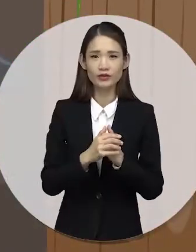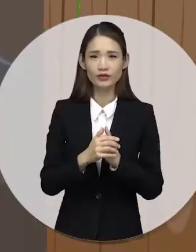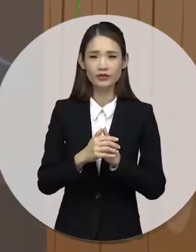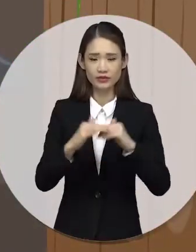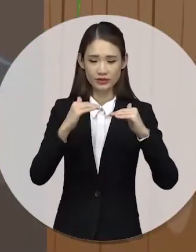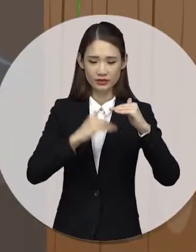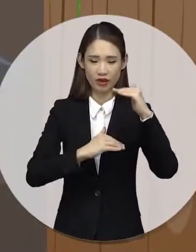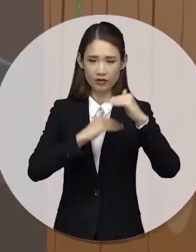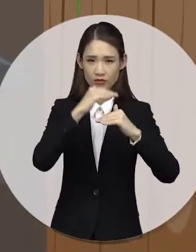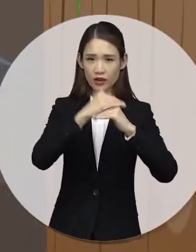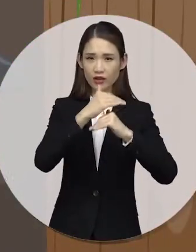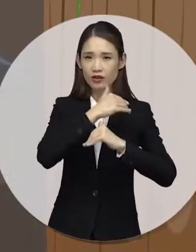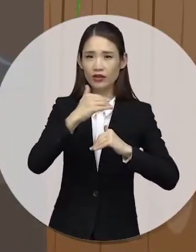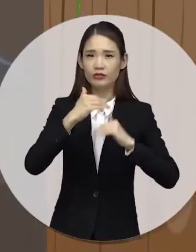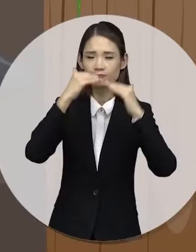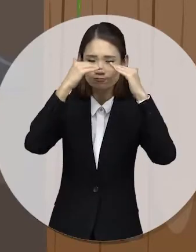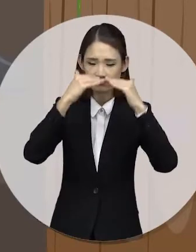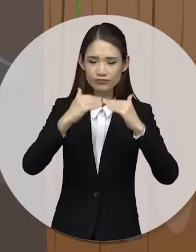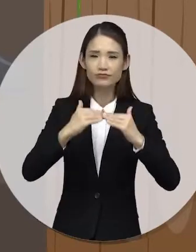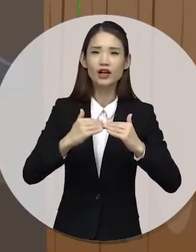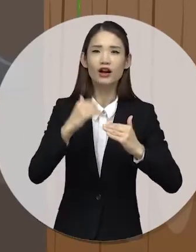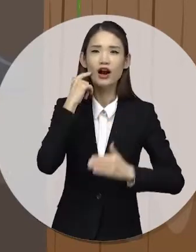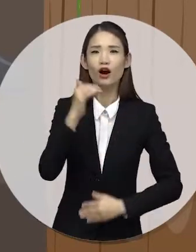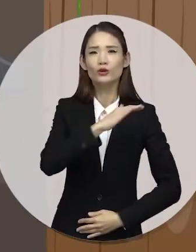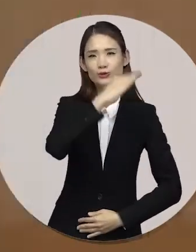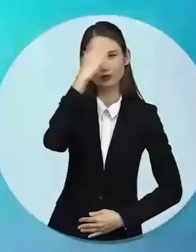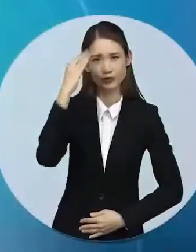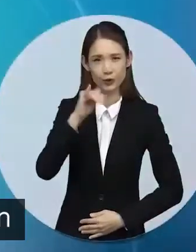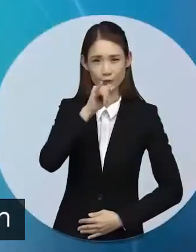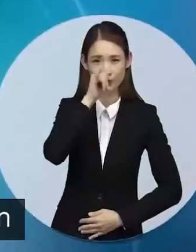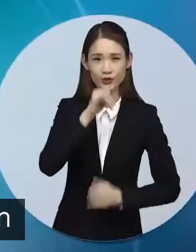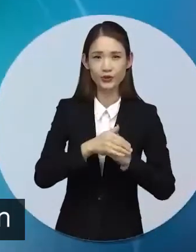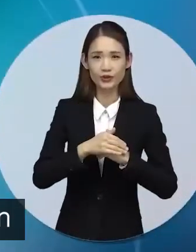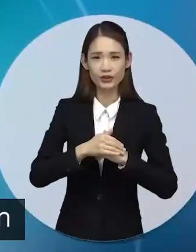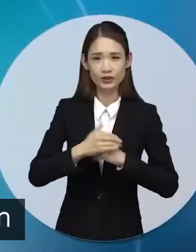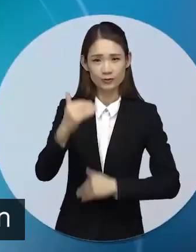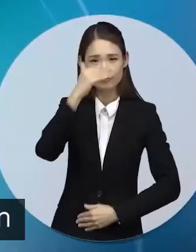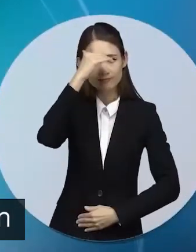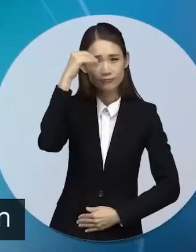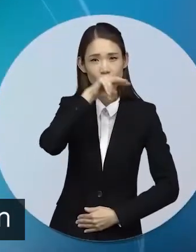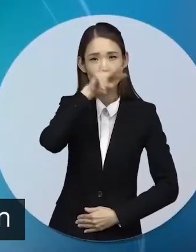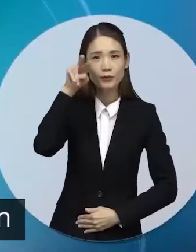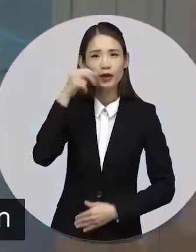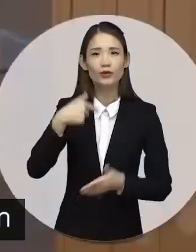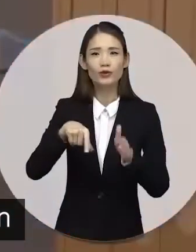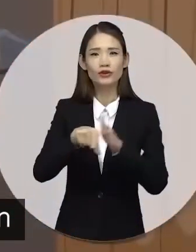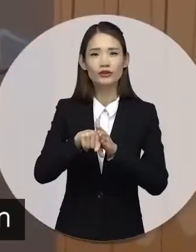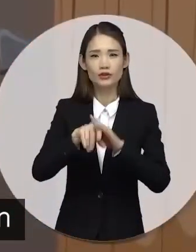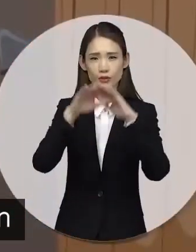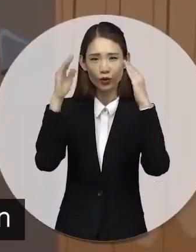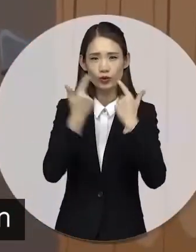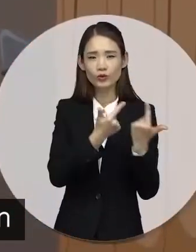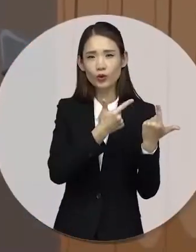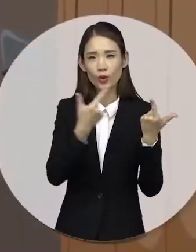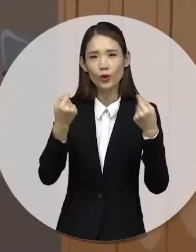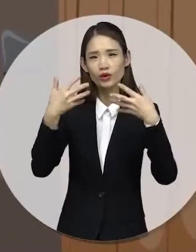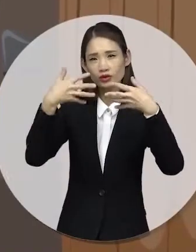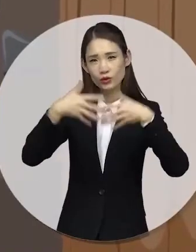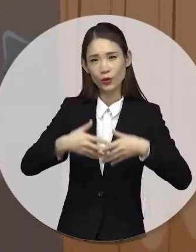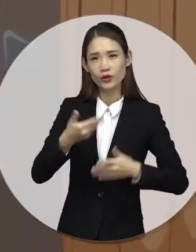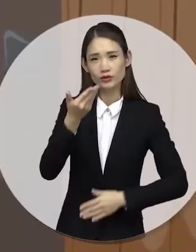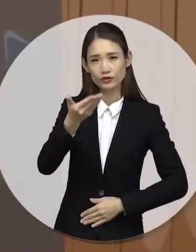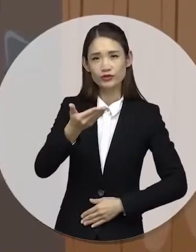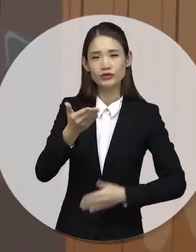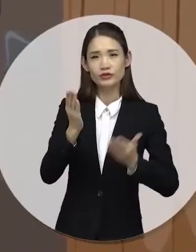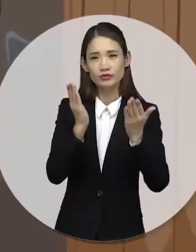장벽을 넘어 너무나 아름다운 풍경이 펼쳐져 있습니다. 위 풍경을 즐기기 위해서 모두에게 동일한 조건을